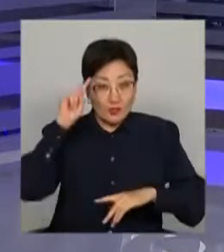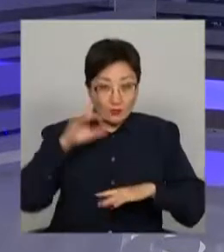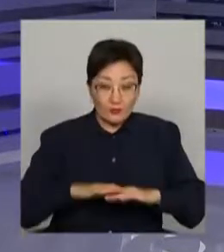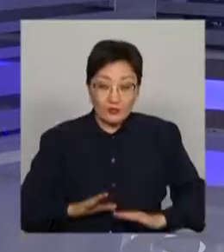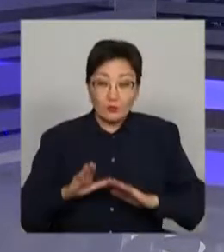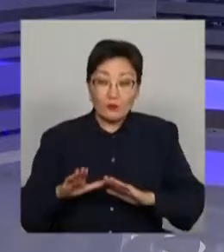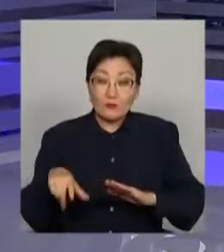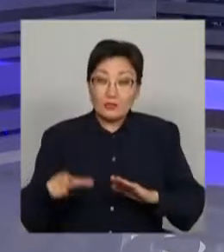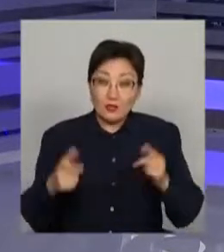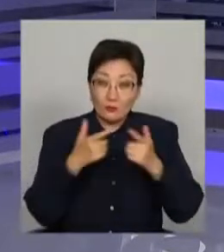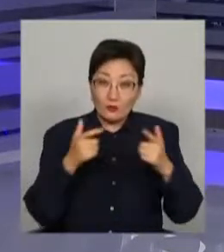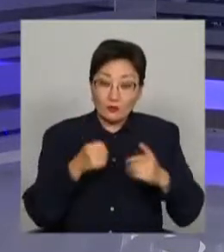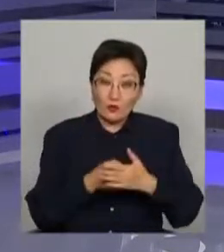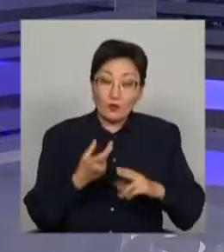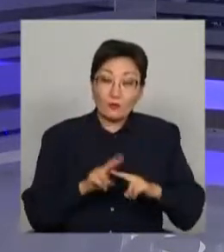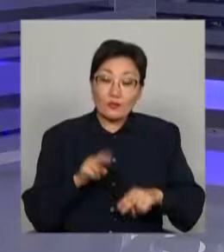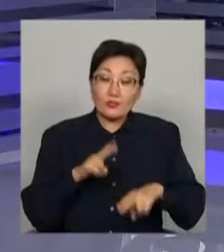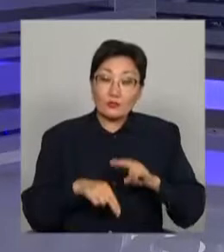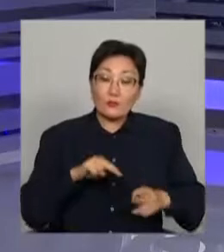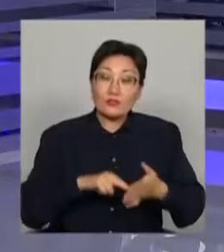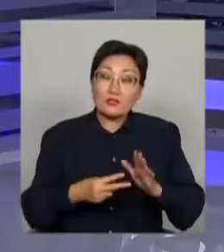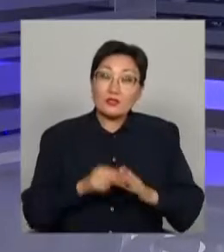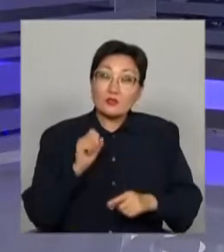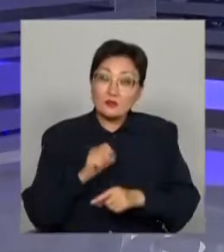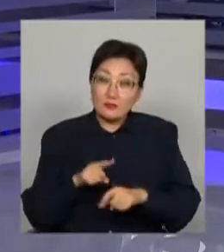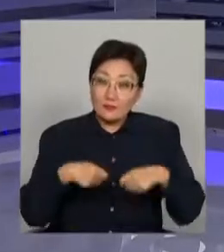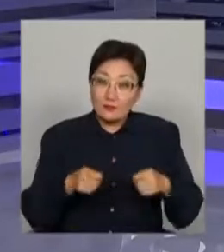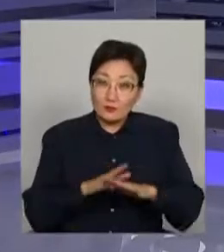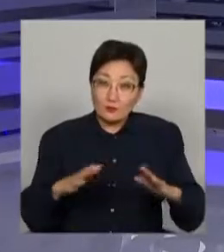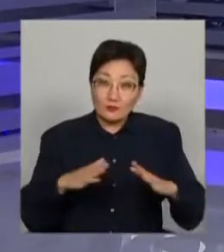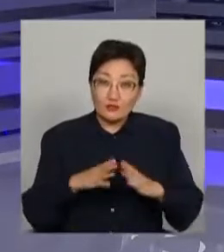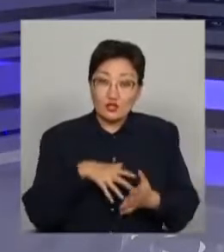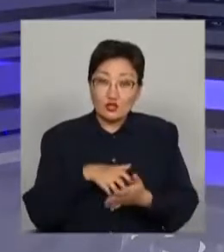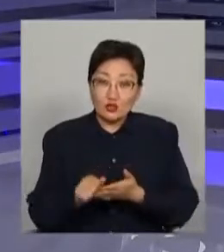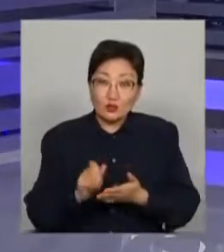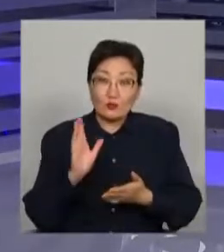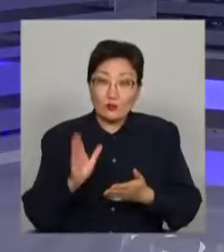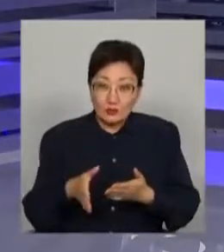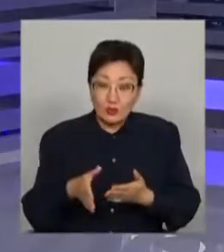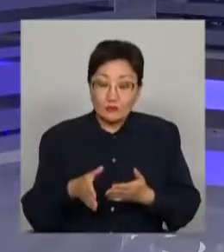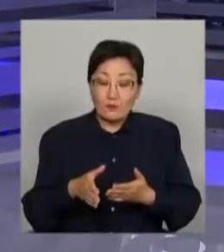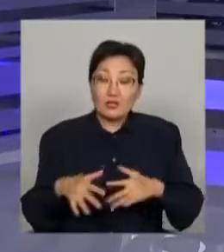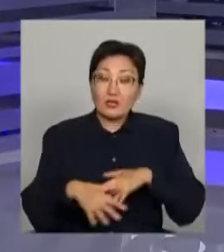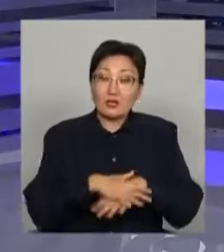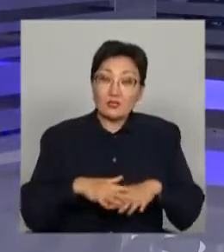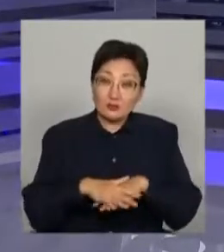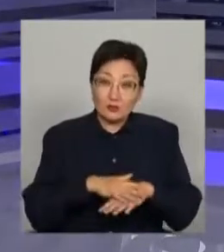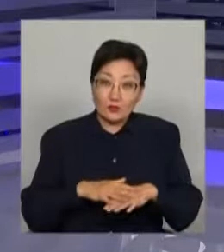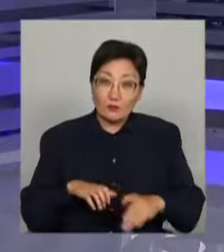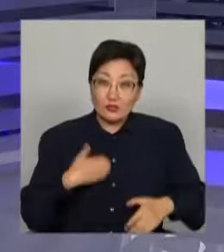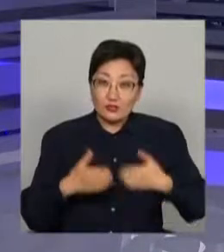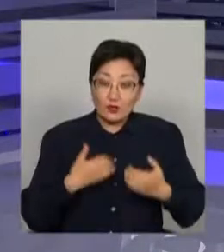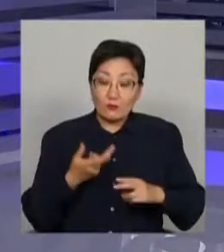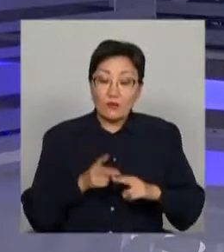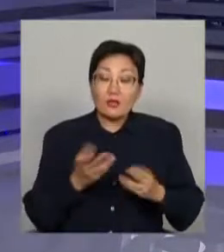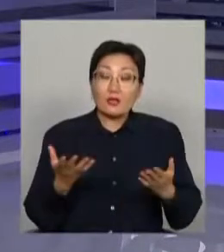орынбасары мәлімдеді. Бұған дейін сәулет жоспарлау тапсырмасы берілмеген үйлер сүріледі деген сыбыс жұртты даурықтырған еді. Әзірге